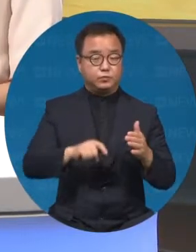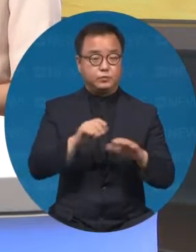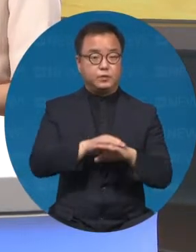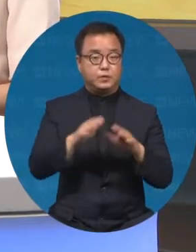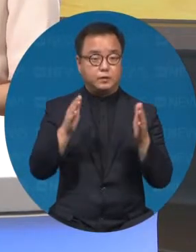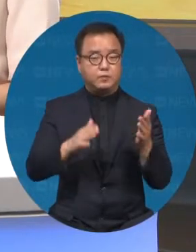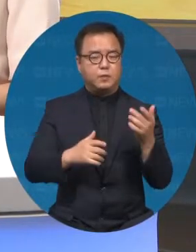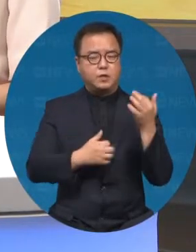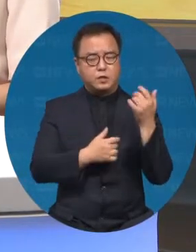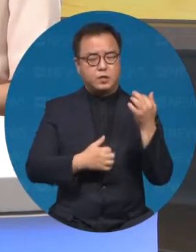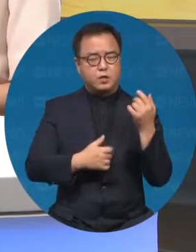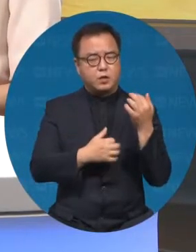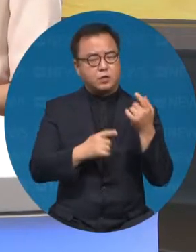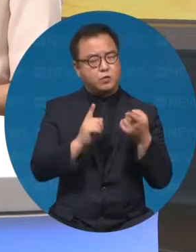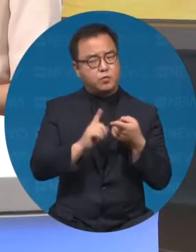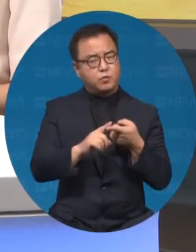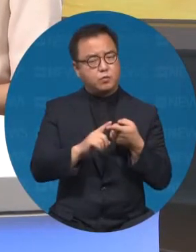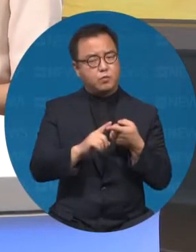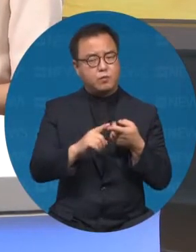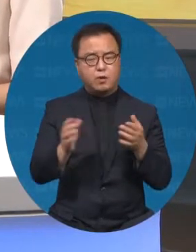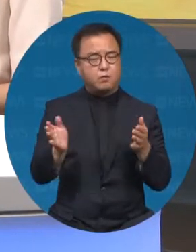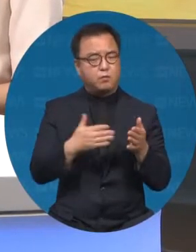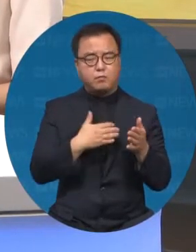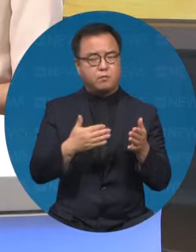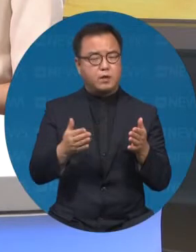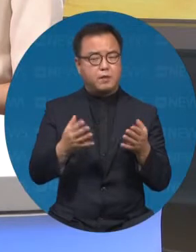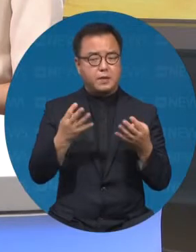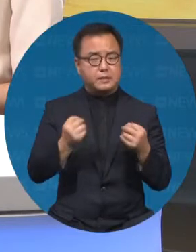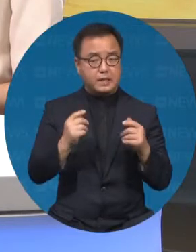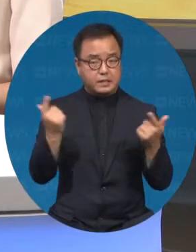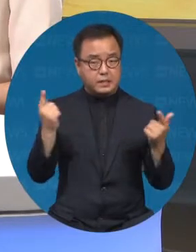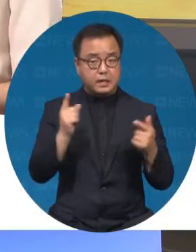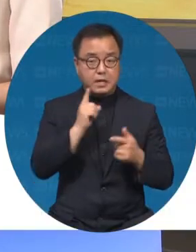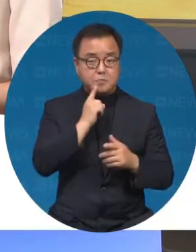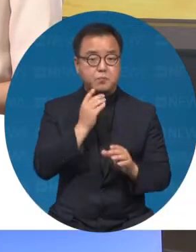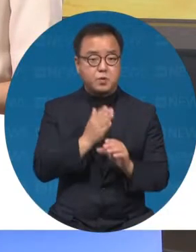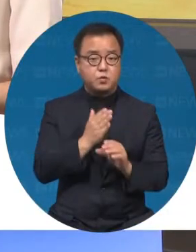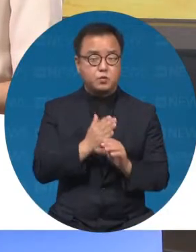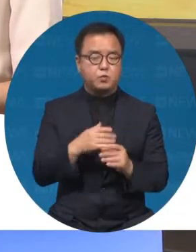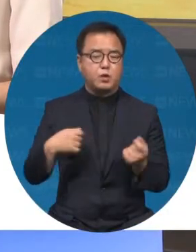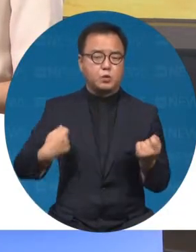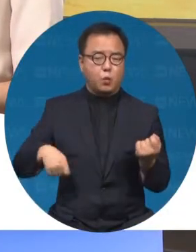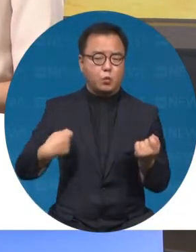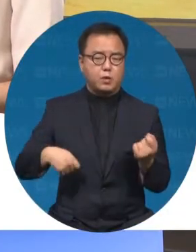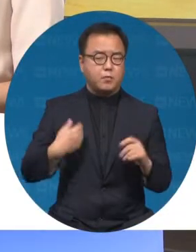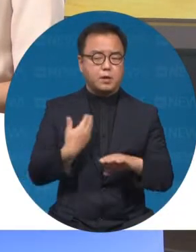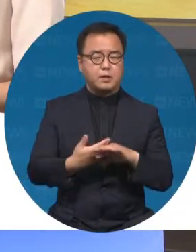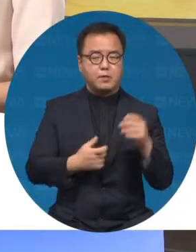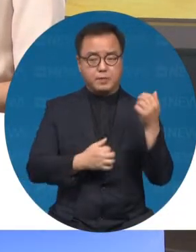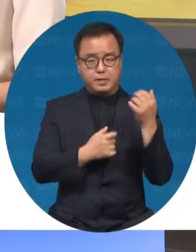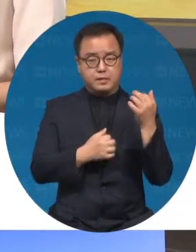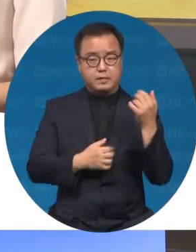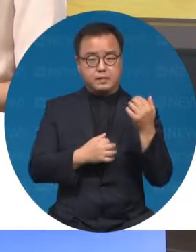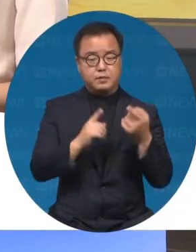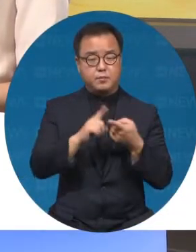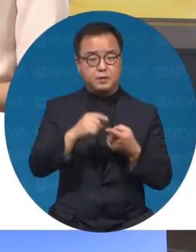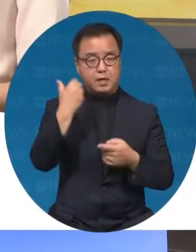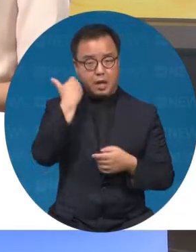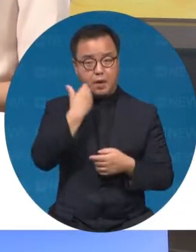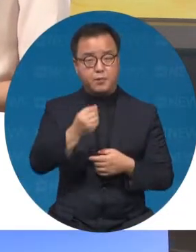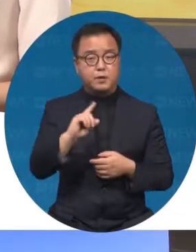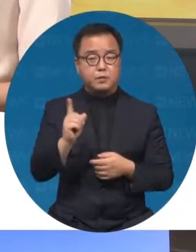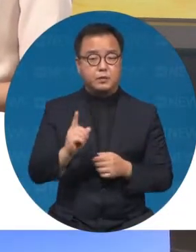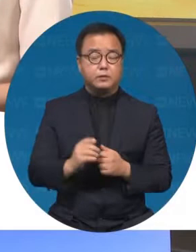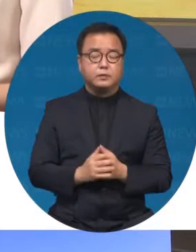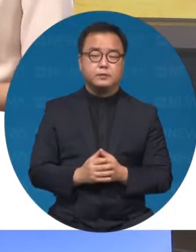기타의 불모지다 뭐 이런 얘기도 있더라고요. 그만큼 흔하진 않다는 얘기일 텐데 통기타와는 다른 클래식 기타만의 매력이 있다면 어떤 게